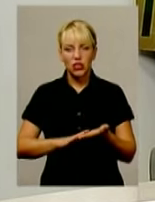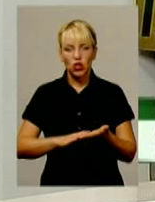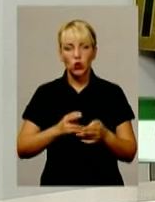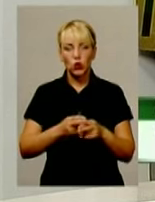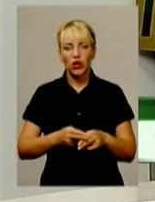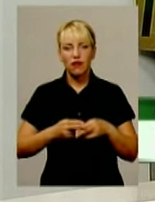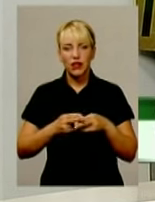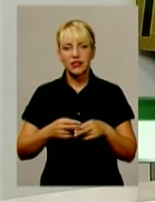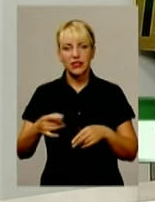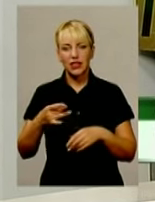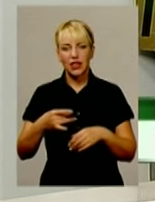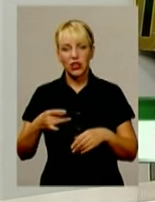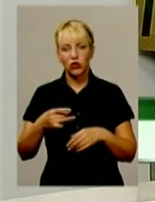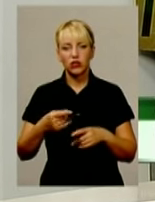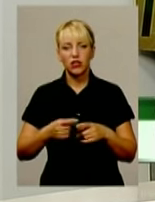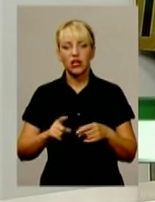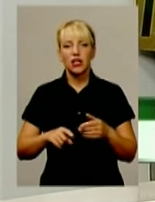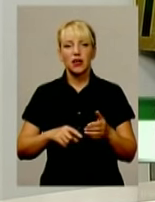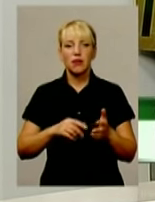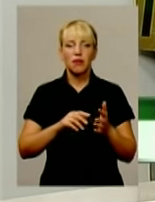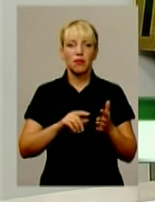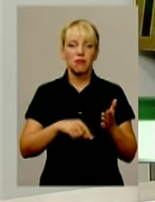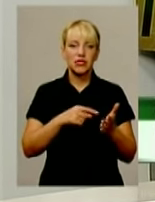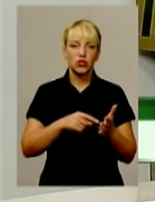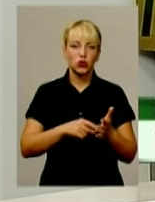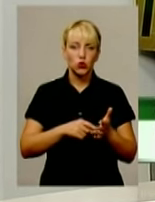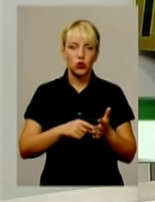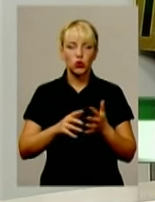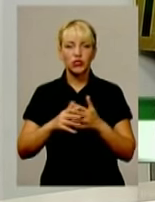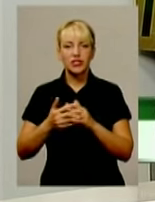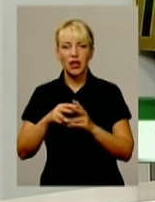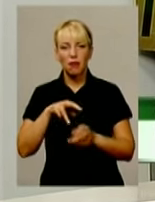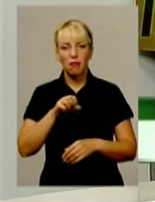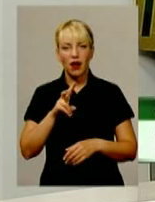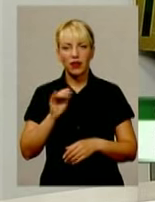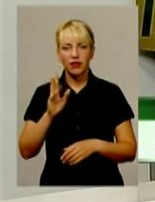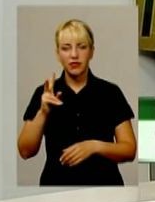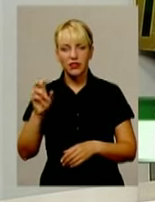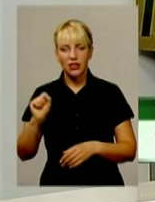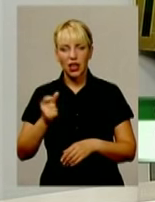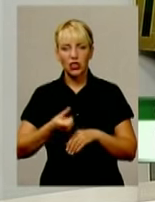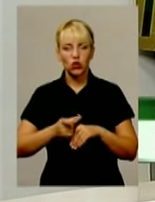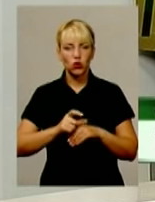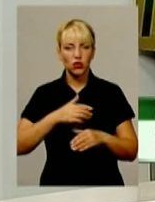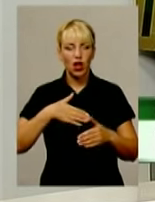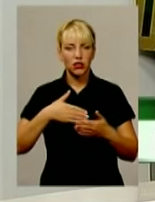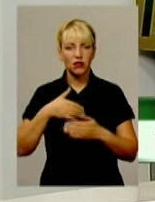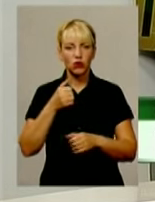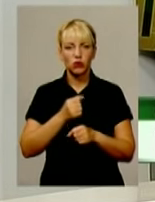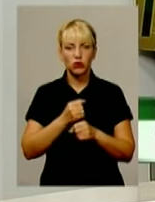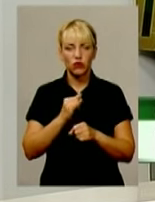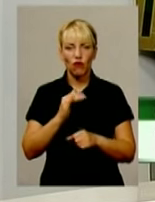Дунаєвецького району, Дунаєвецьку міську, Дунаєвецьку селищну, Маківську. Так плідно і дуже активно працювали